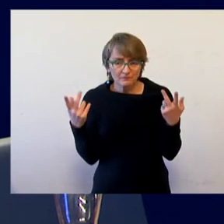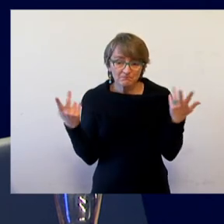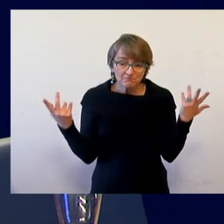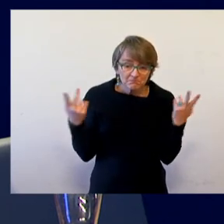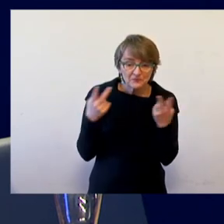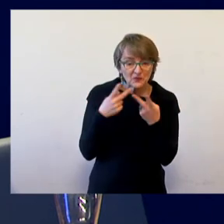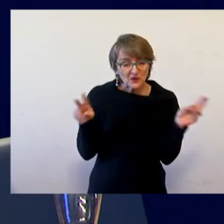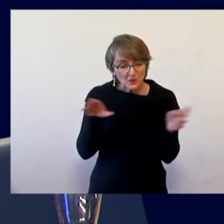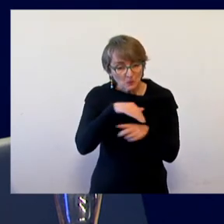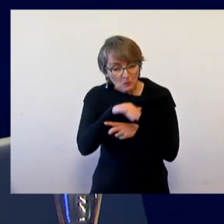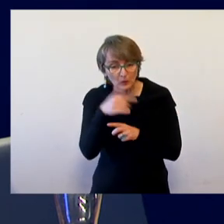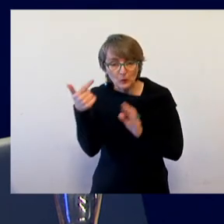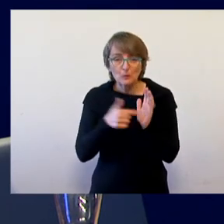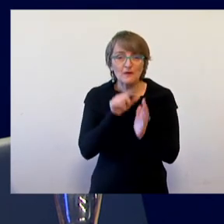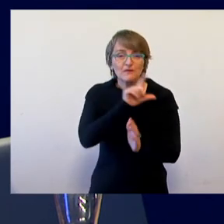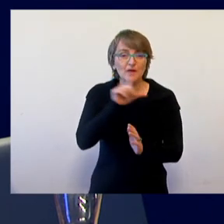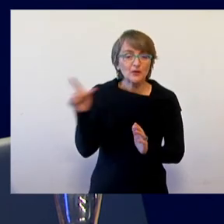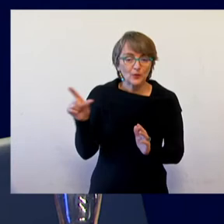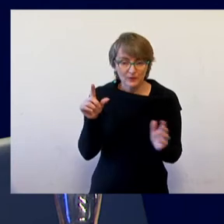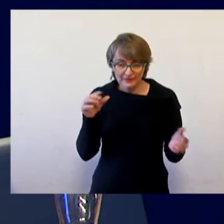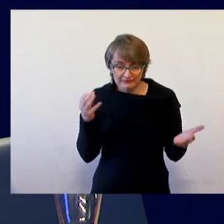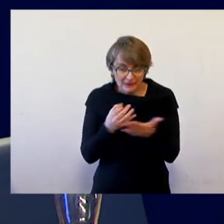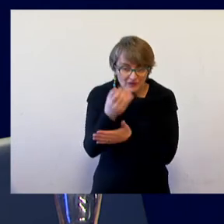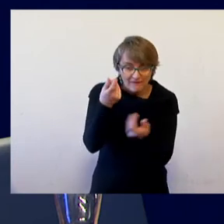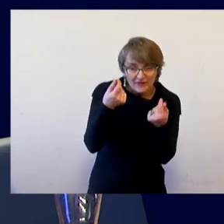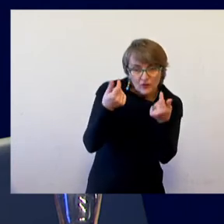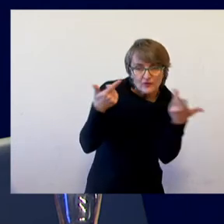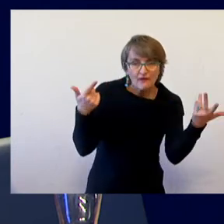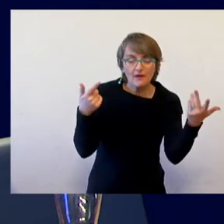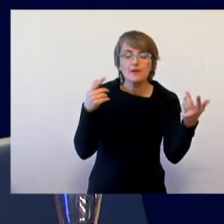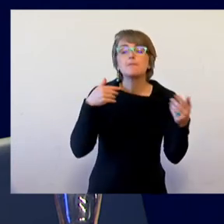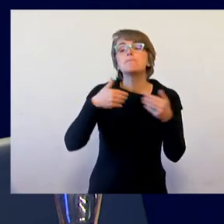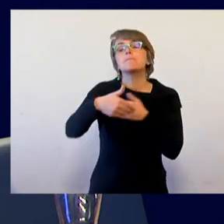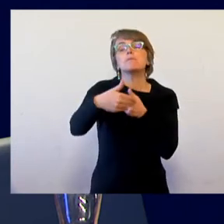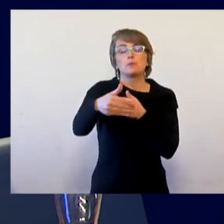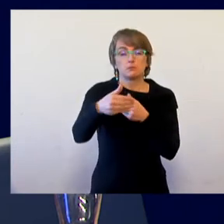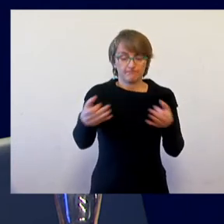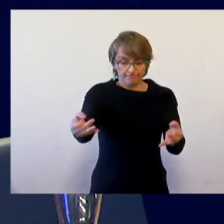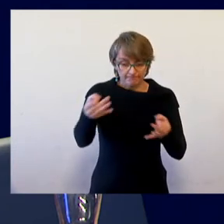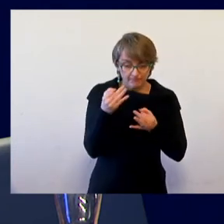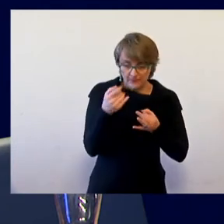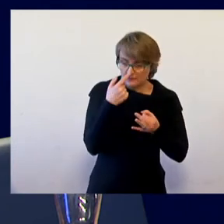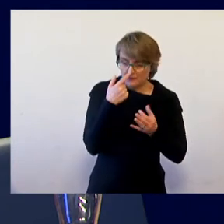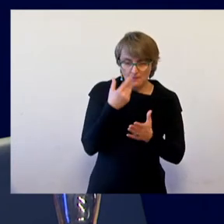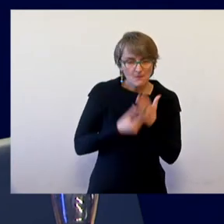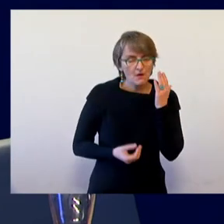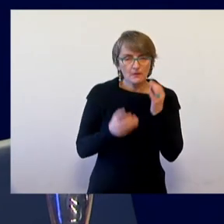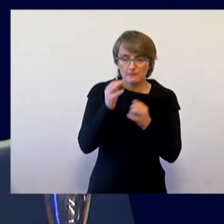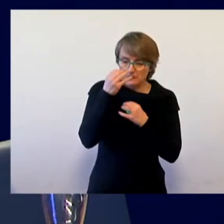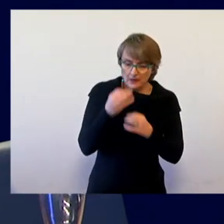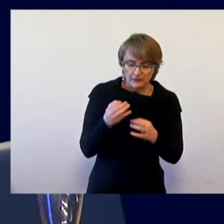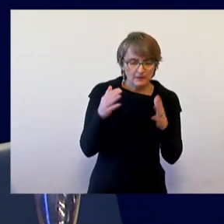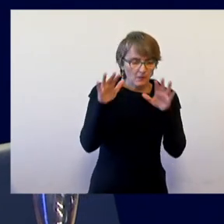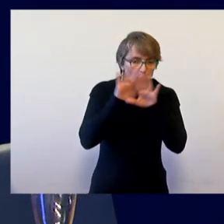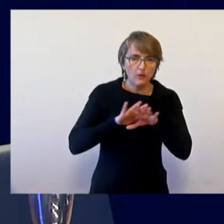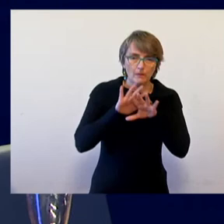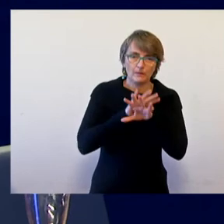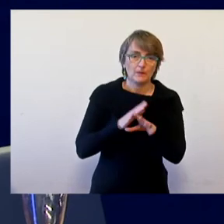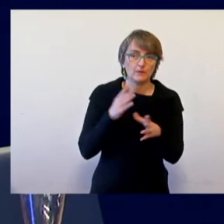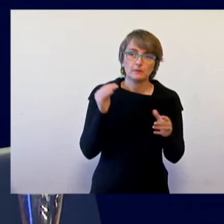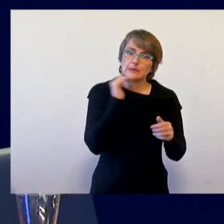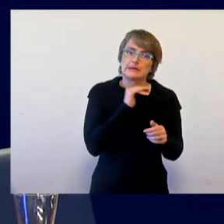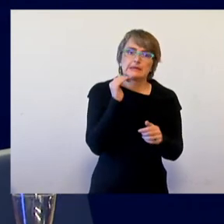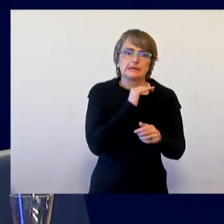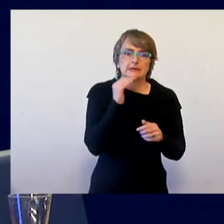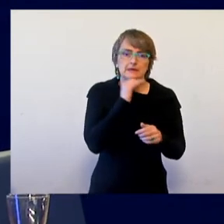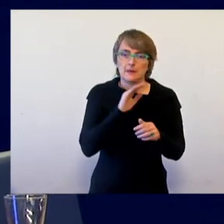2022. C'est un document qui est très peu précis. Moi je rejoins les remarques qui ont été faites préalablement. Et donc on attend avec impatience notre budget